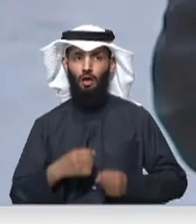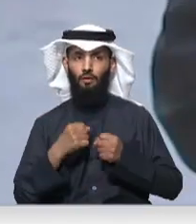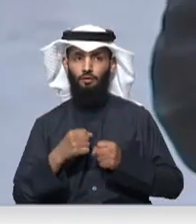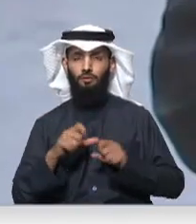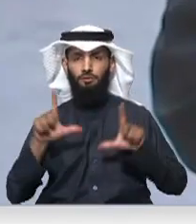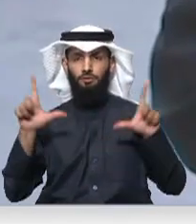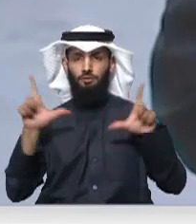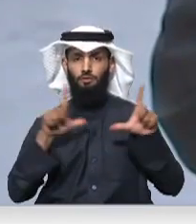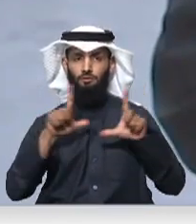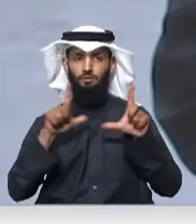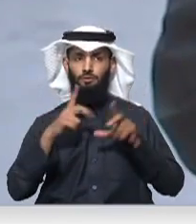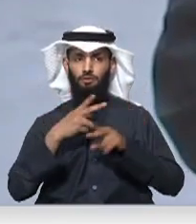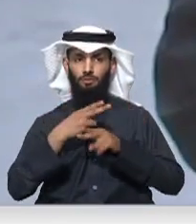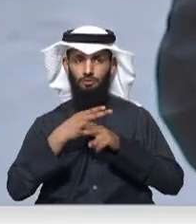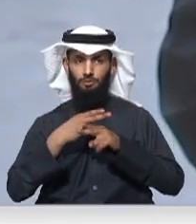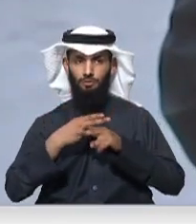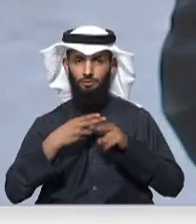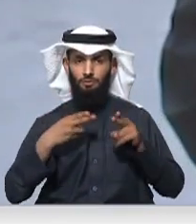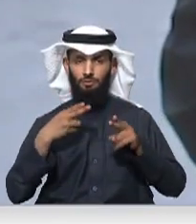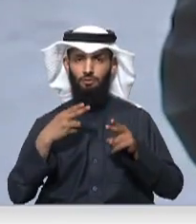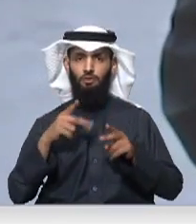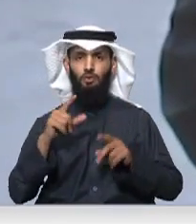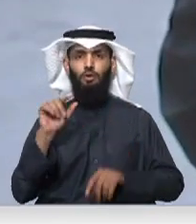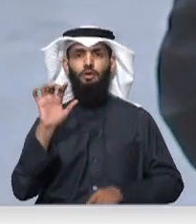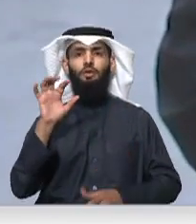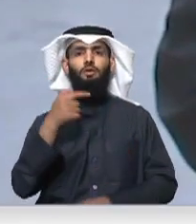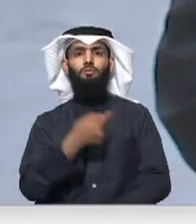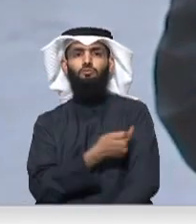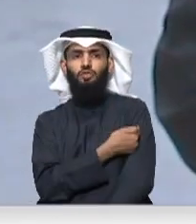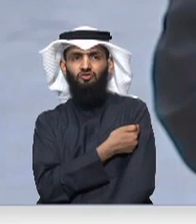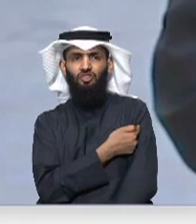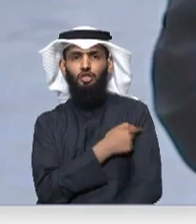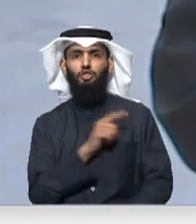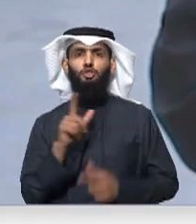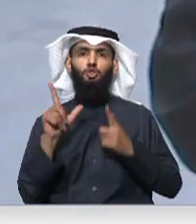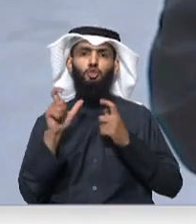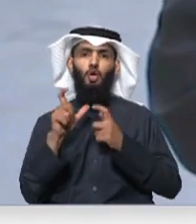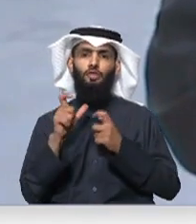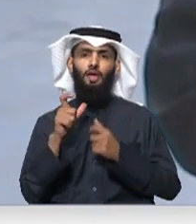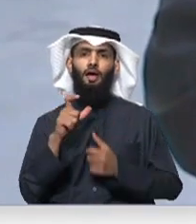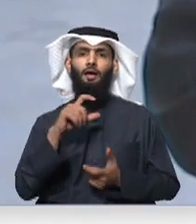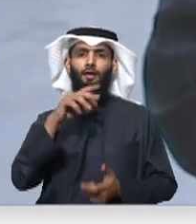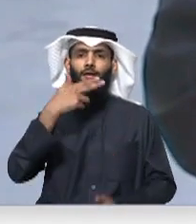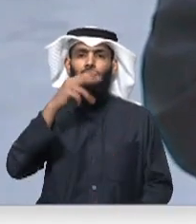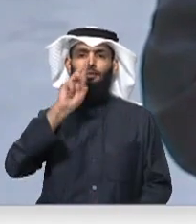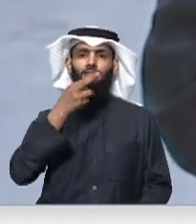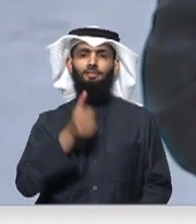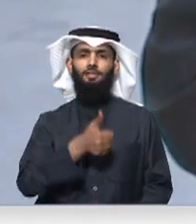الإمام تلفزيون دولة الكويت من مستشفى شهداء الأقصى وسط قطاع غزة فلسطين.